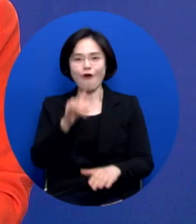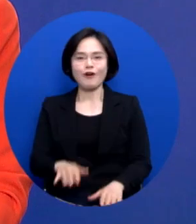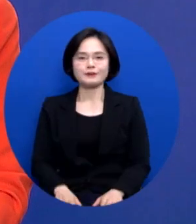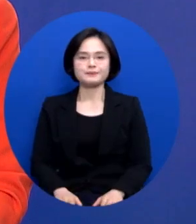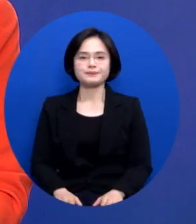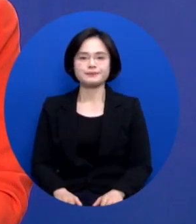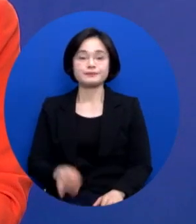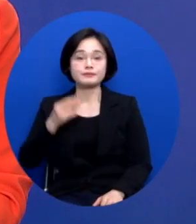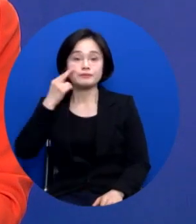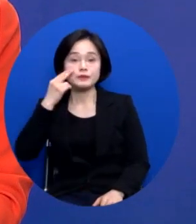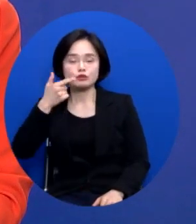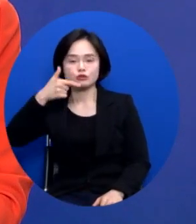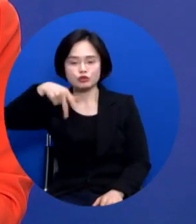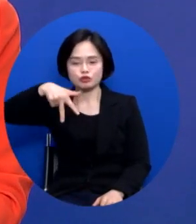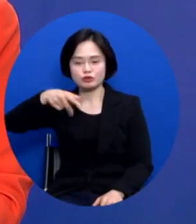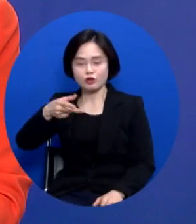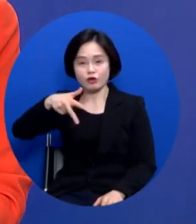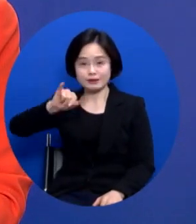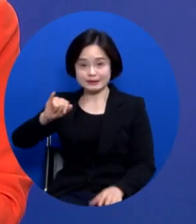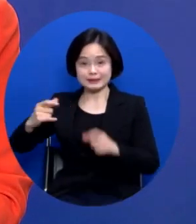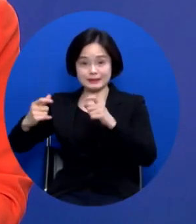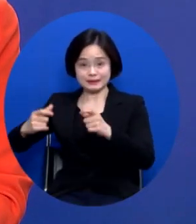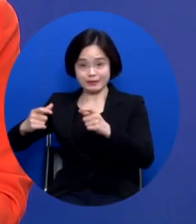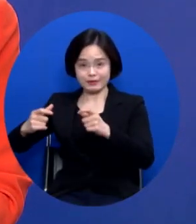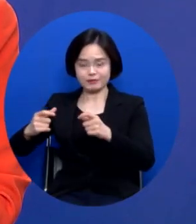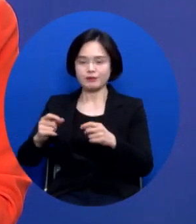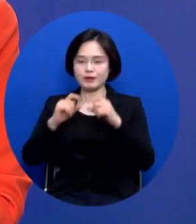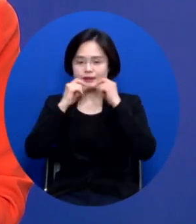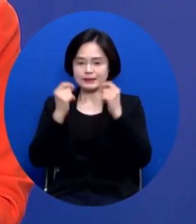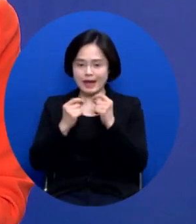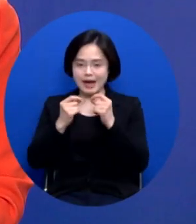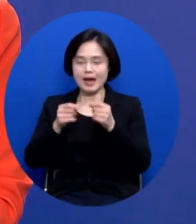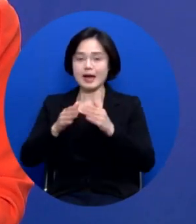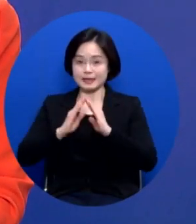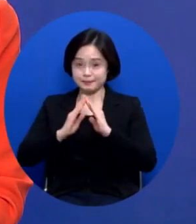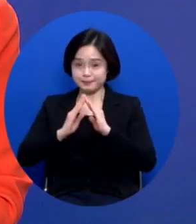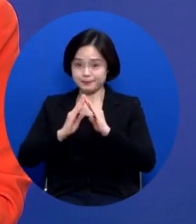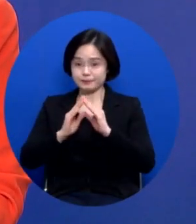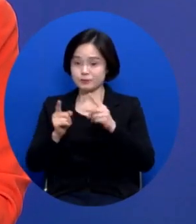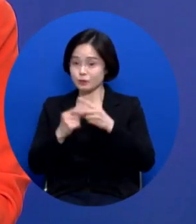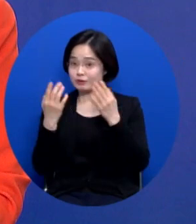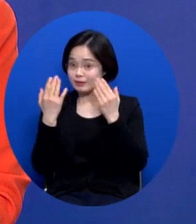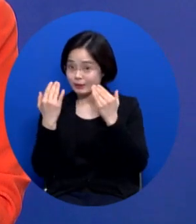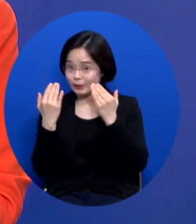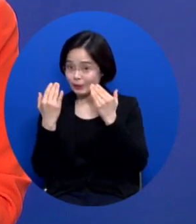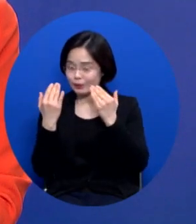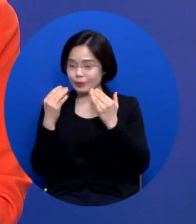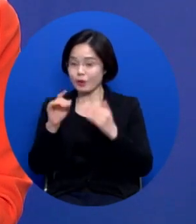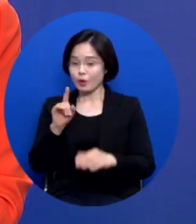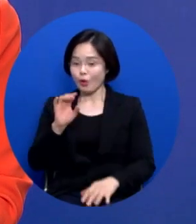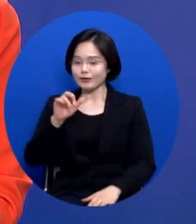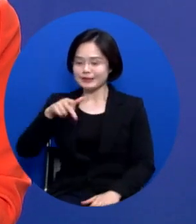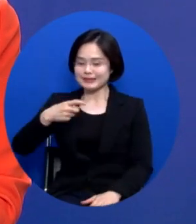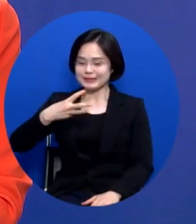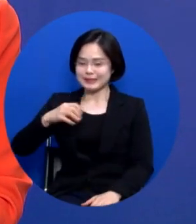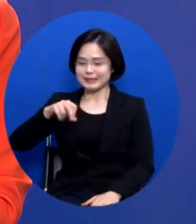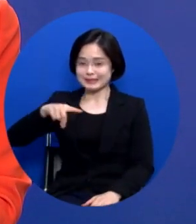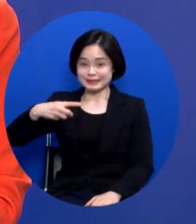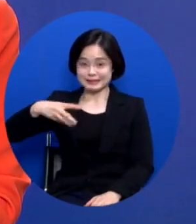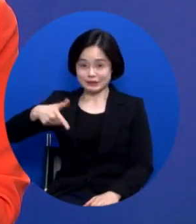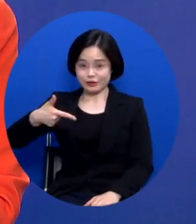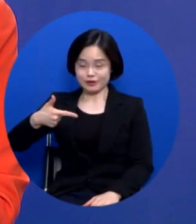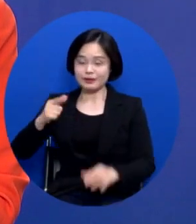미국 뉴저지 노스베일 지역의 사립 초등학교인 원 크리스천 아카데미가 교계 기자들의 초청에